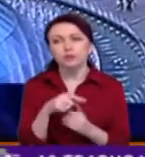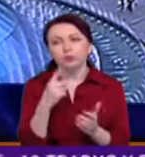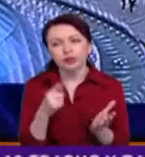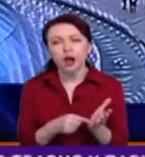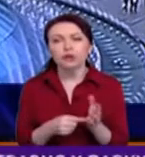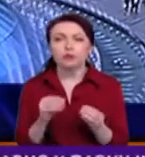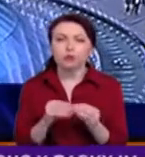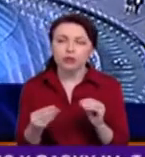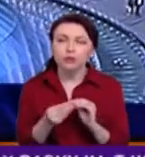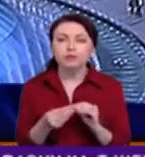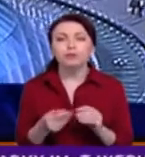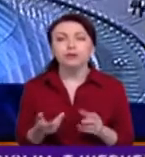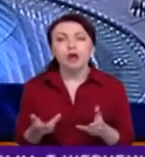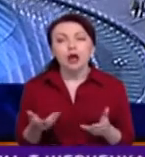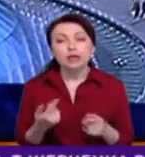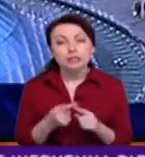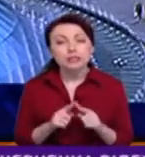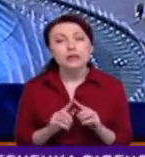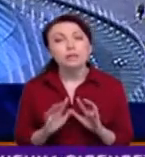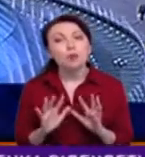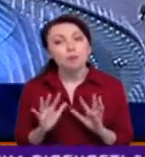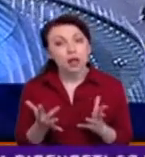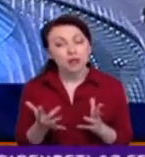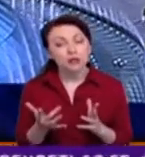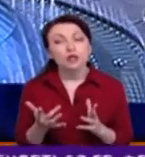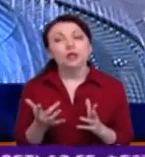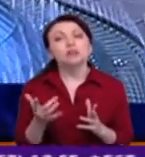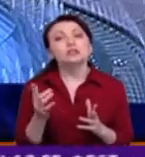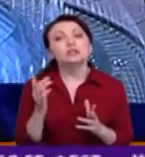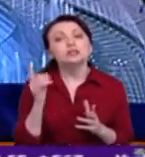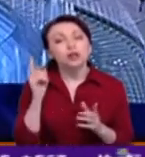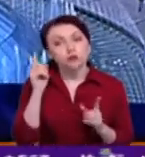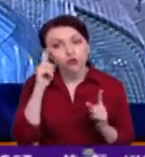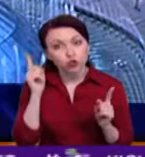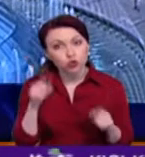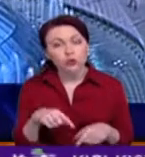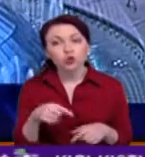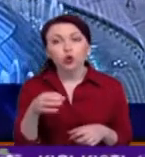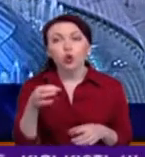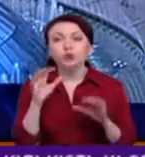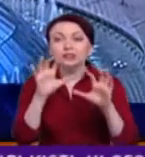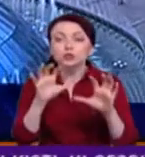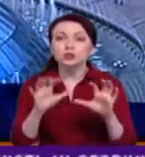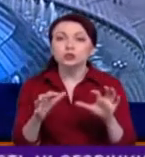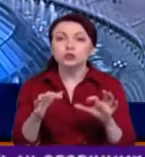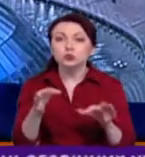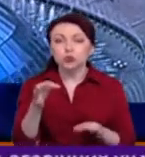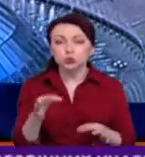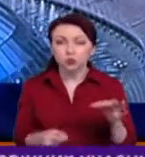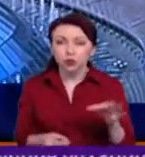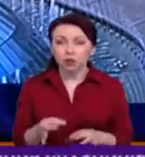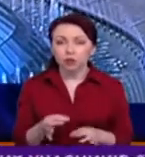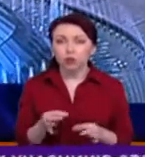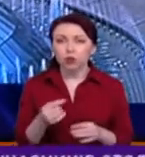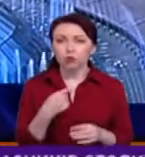проблеми і так далі. На цей момент стало відомо, що Конституційний суд проголосував за звільнення свого голови.